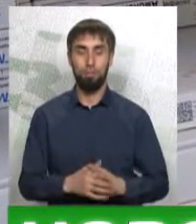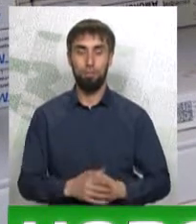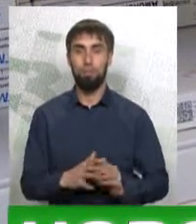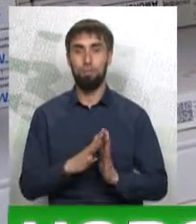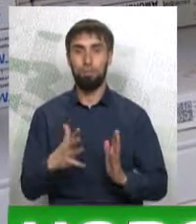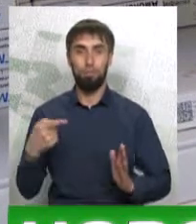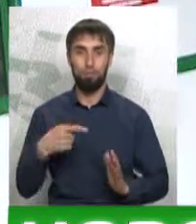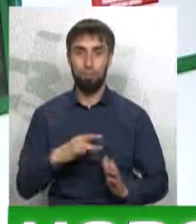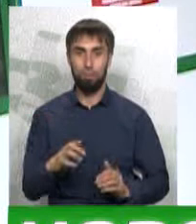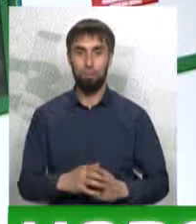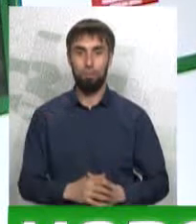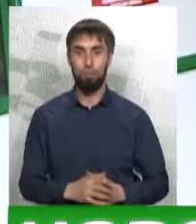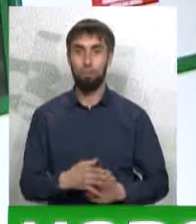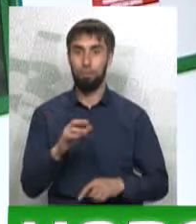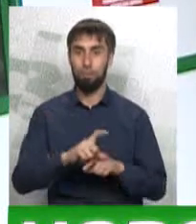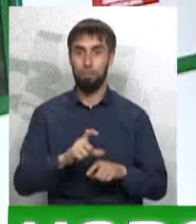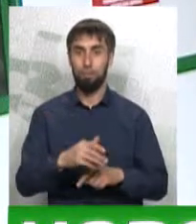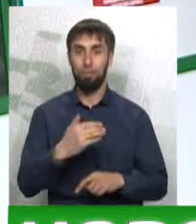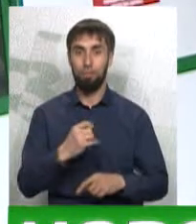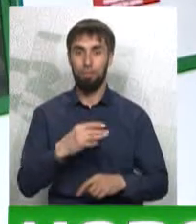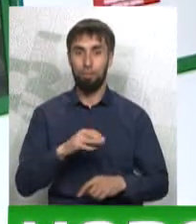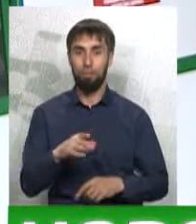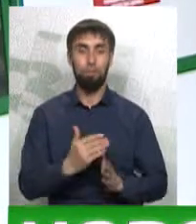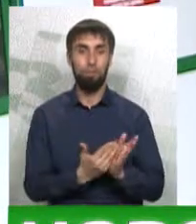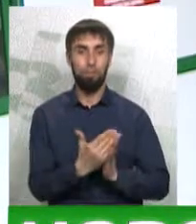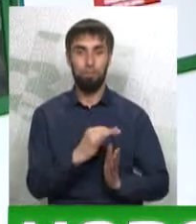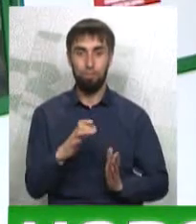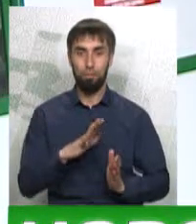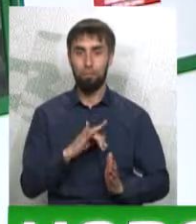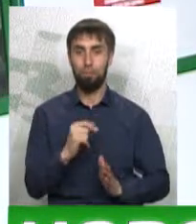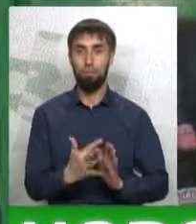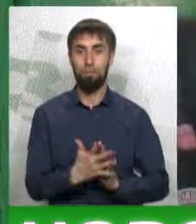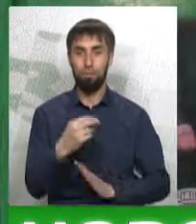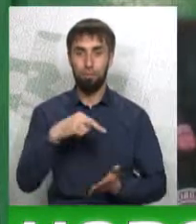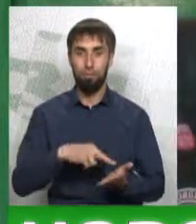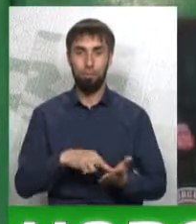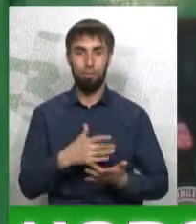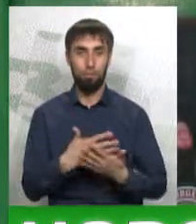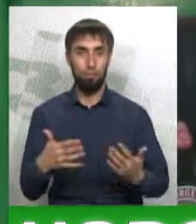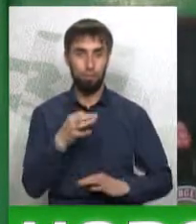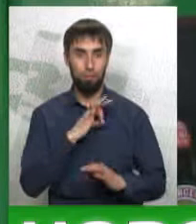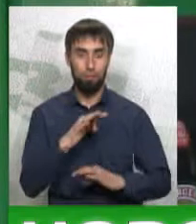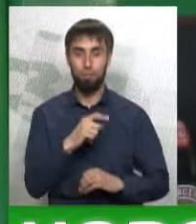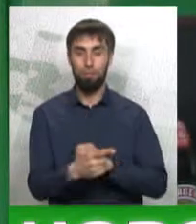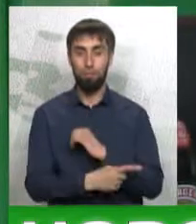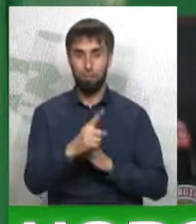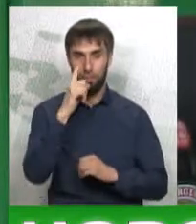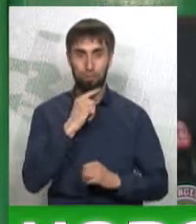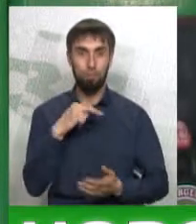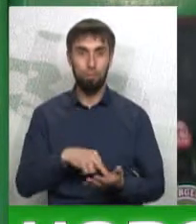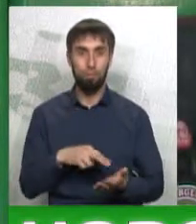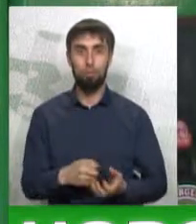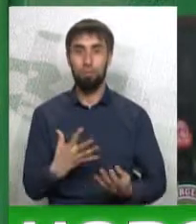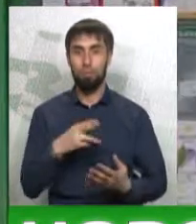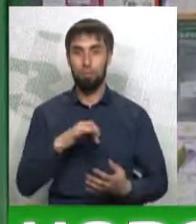больше 1000 рублей. По словам фармацевта, высокий спрос спровоцировал рост цен на определенные виды медикаментов. За последний месяц стоимость